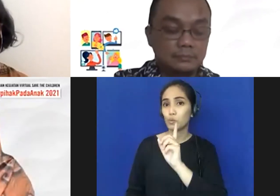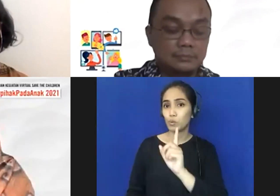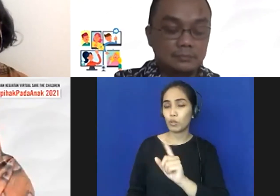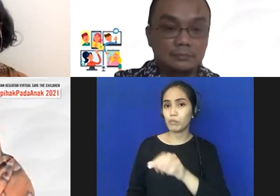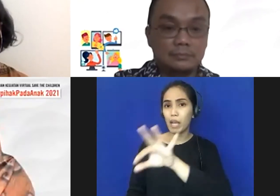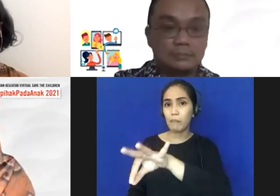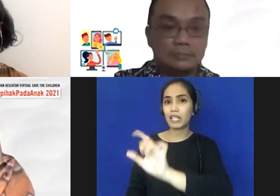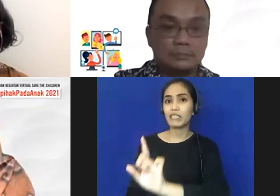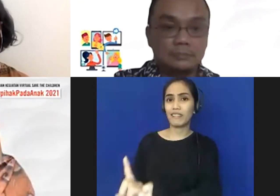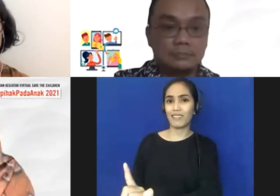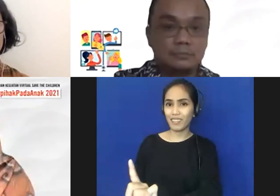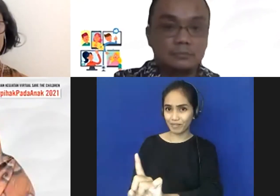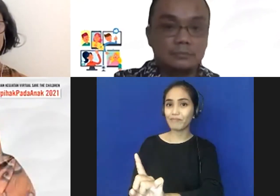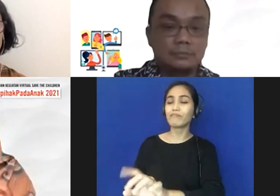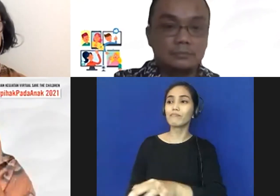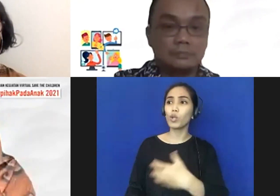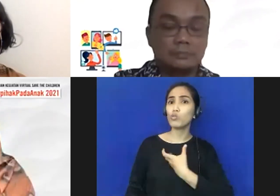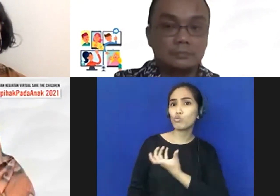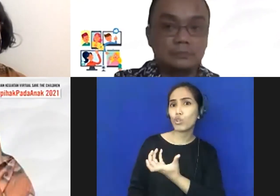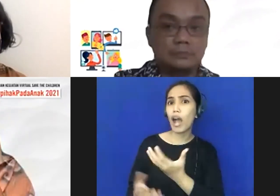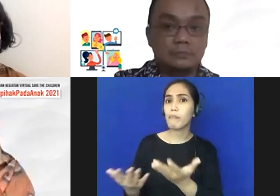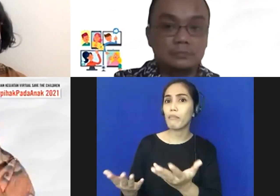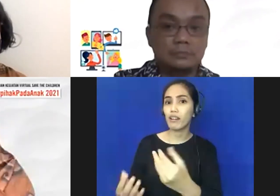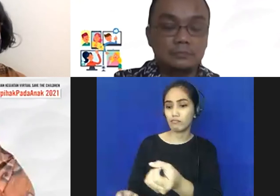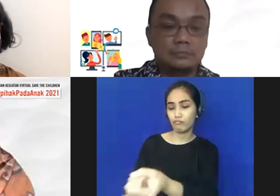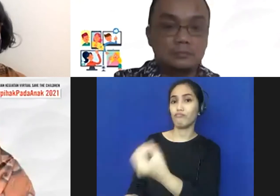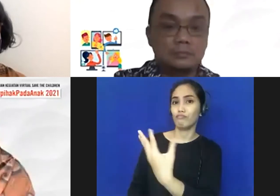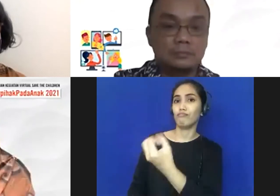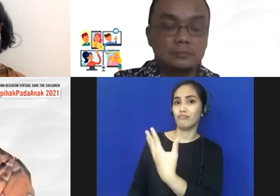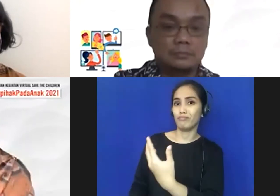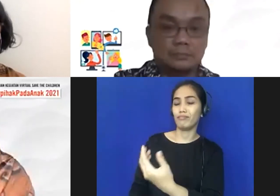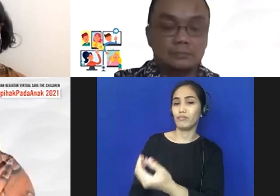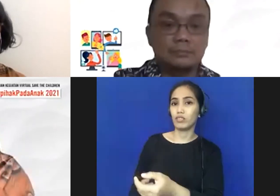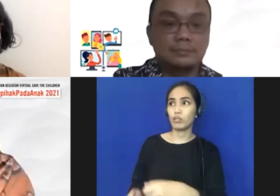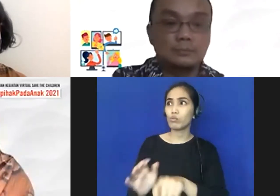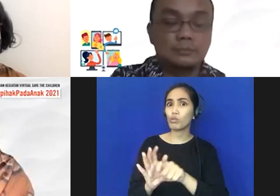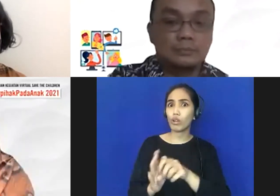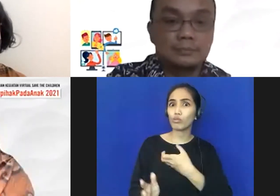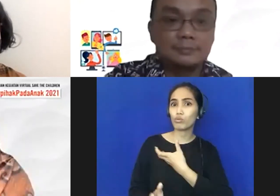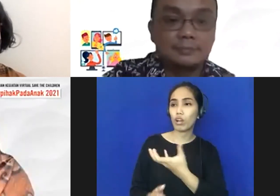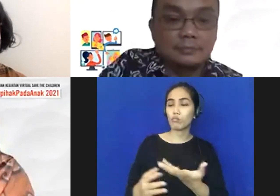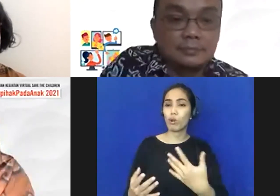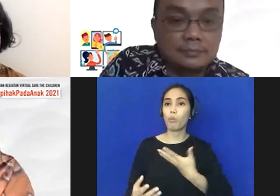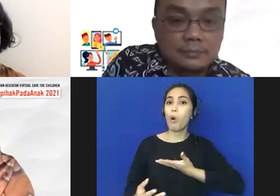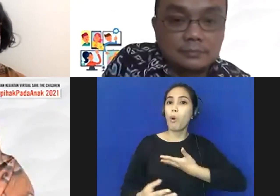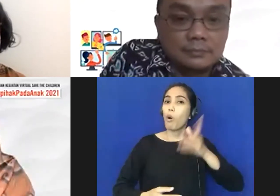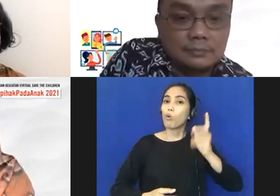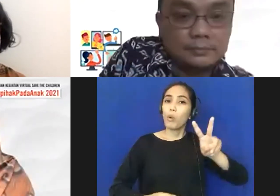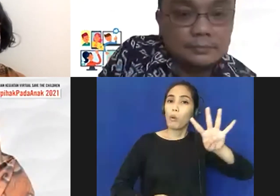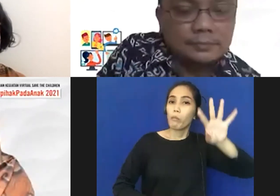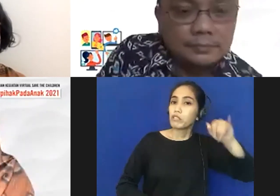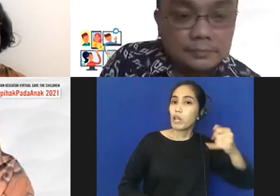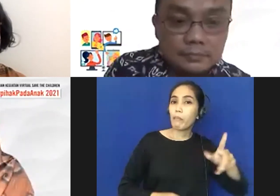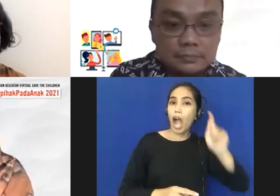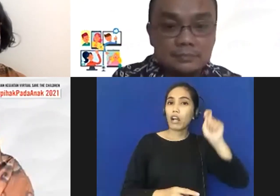kegiatan yang dia suka dan disepakati. Yang dia suka bisa saja berbahaya, misalnya kan aku mau pokoknya 24 jam pakai